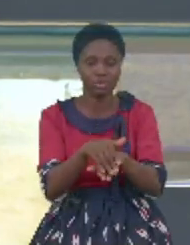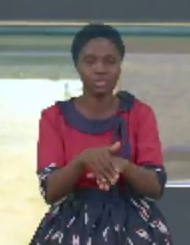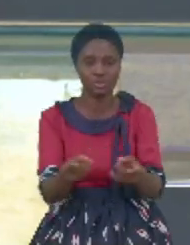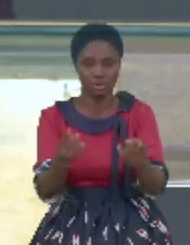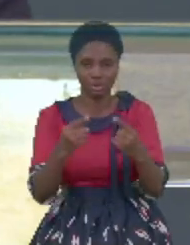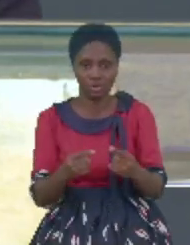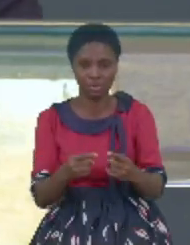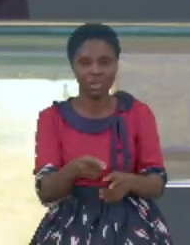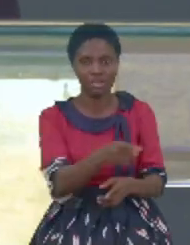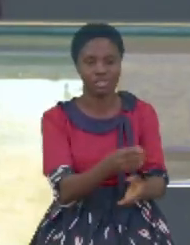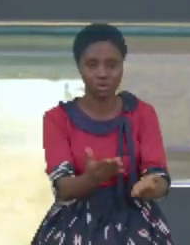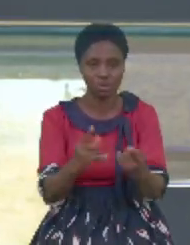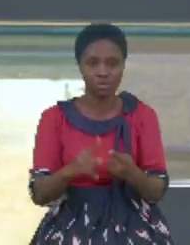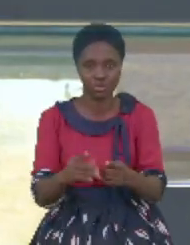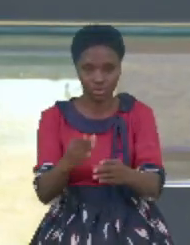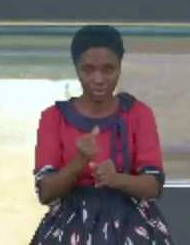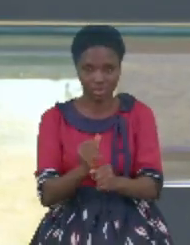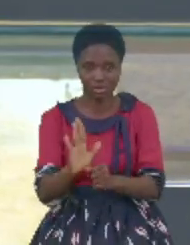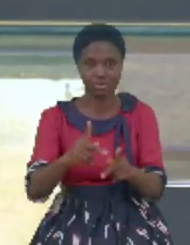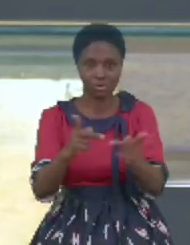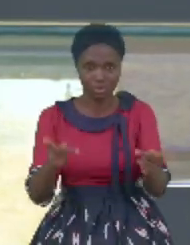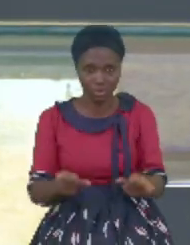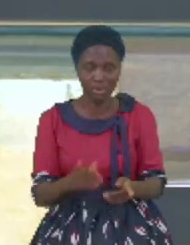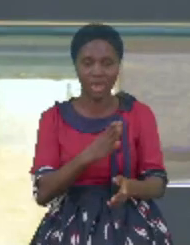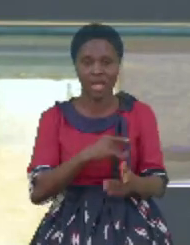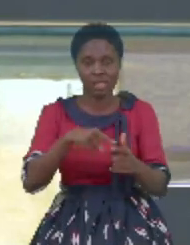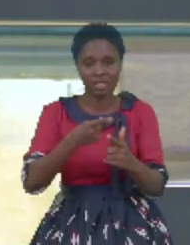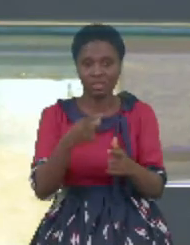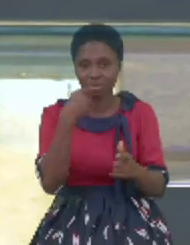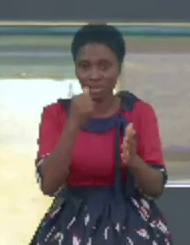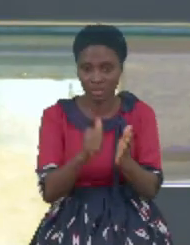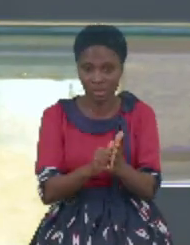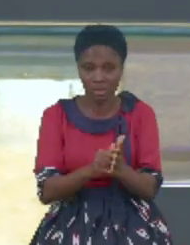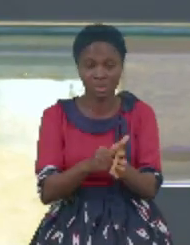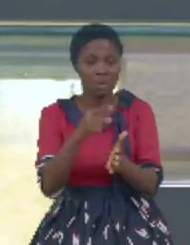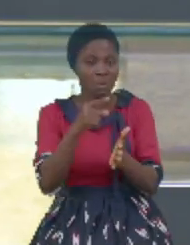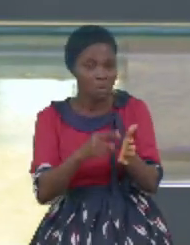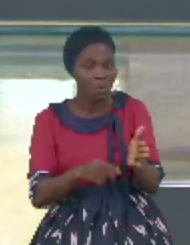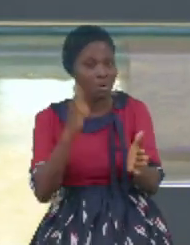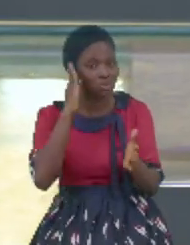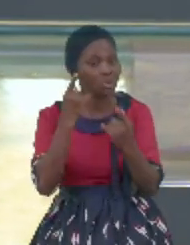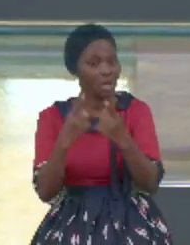Et l'impie vient. L'impie veut prendre ta place. Et tu dis